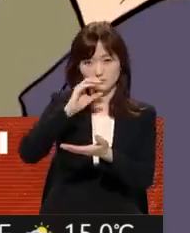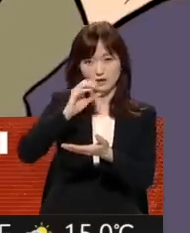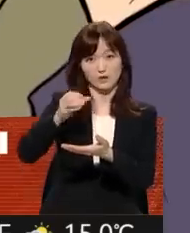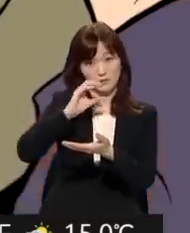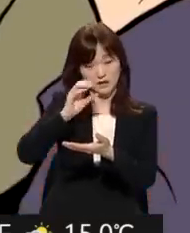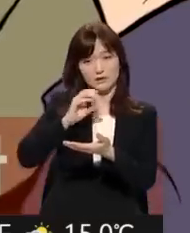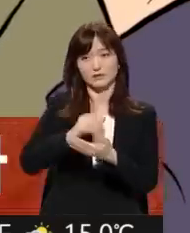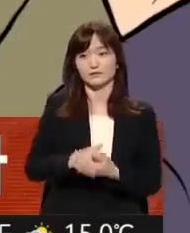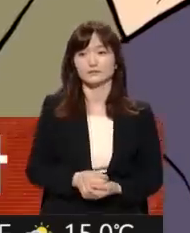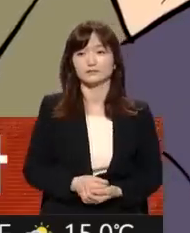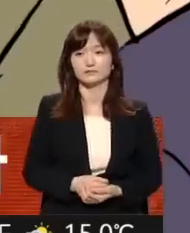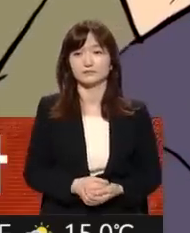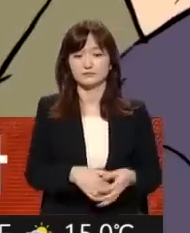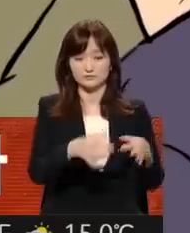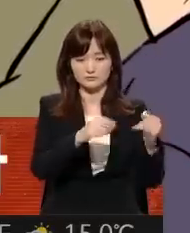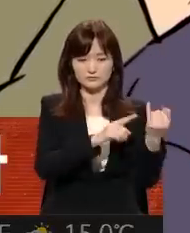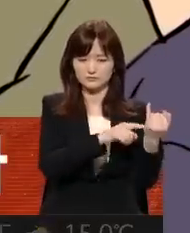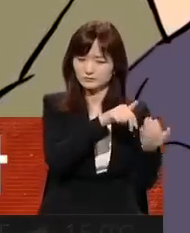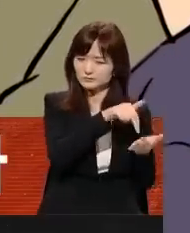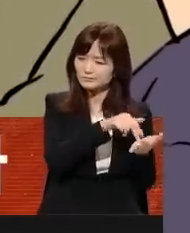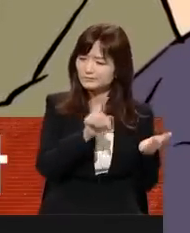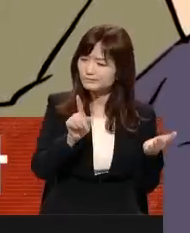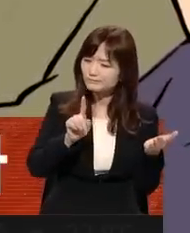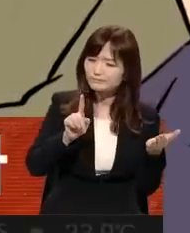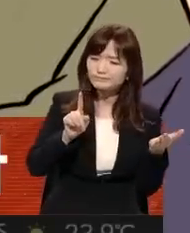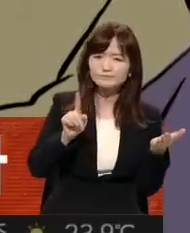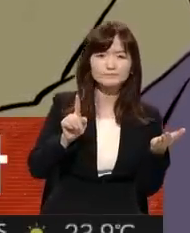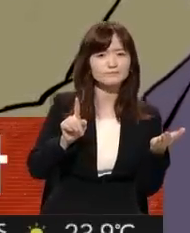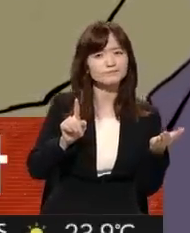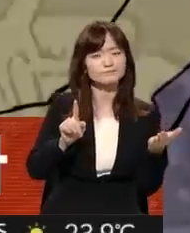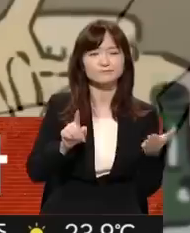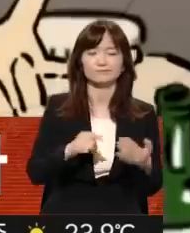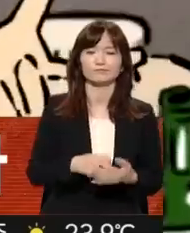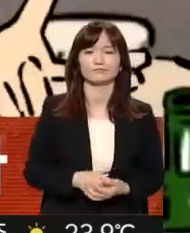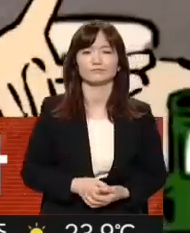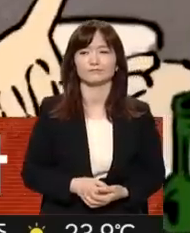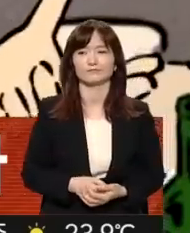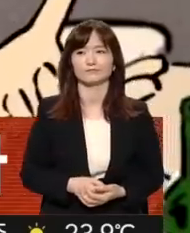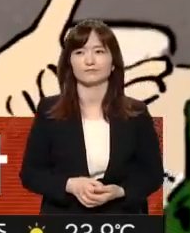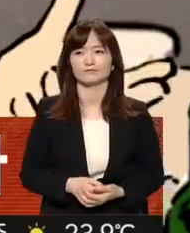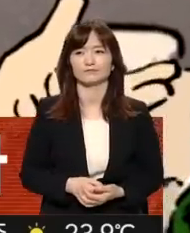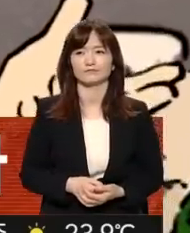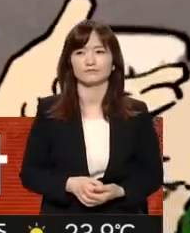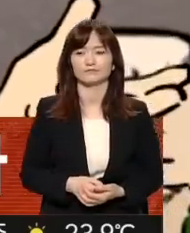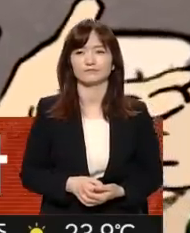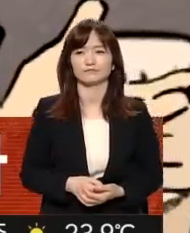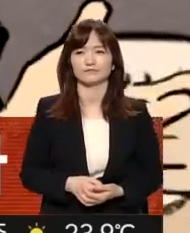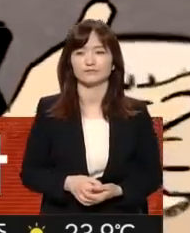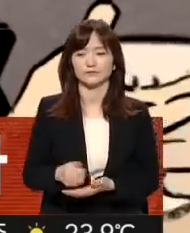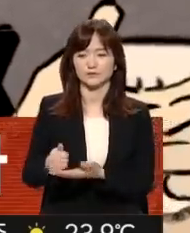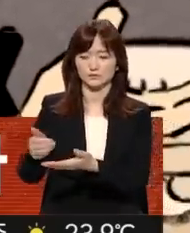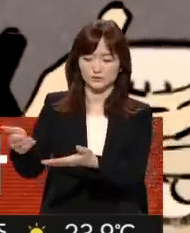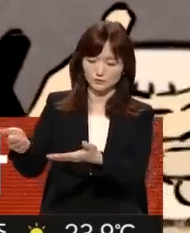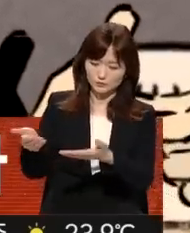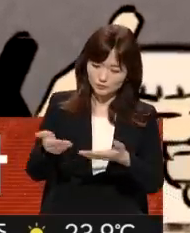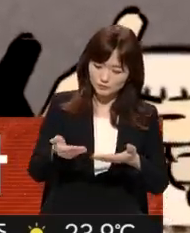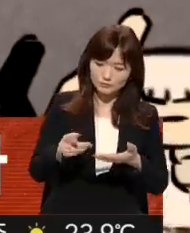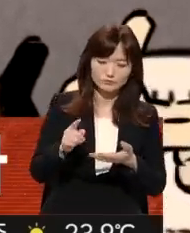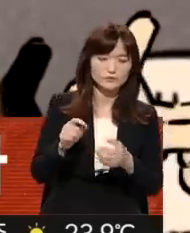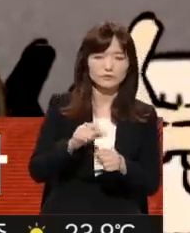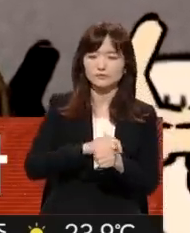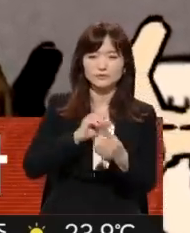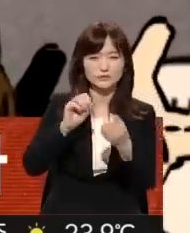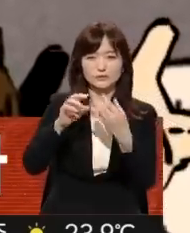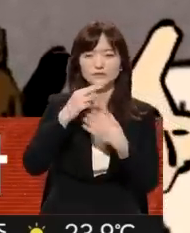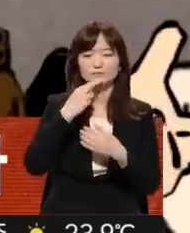받아 먹으면서 김 씨 입장에서는 그때부터 이게 무슨 상황이지? 라고 하는데 집들이 중이니까 뭐 별말 없다가 일단은